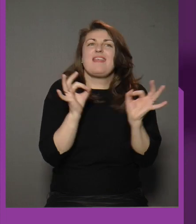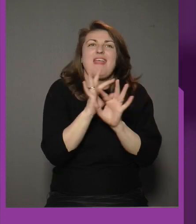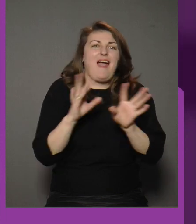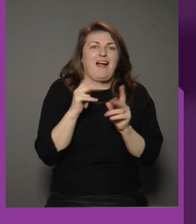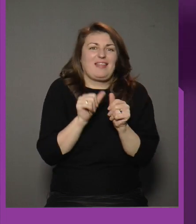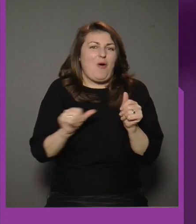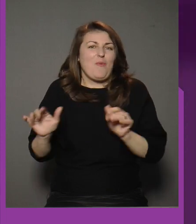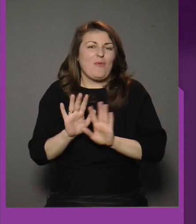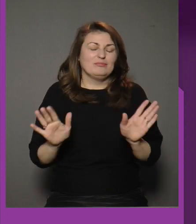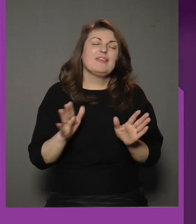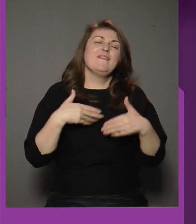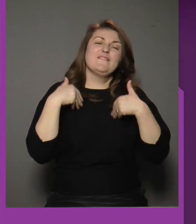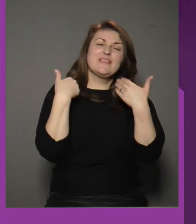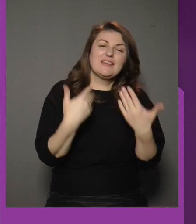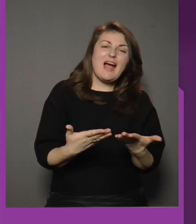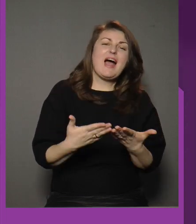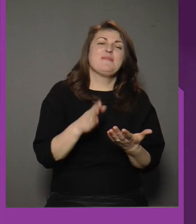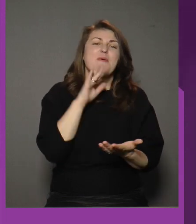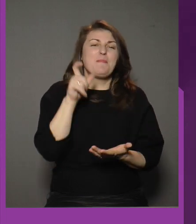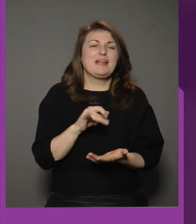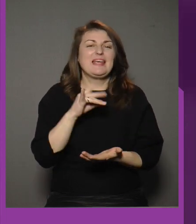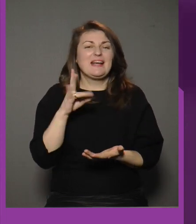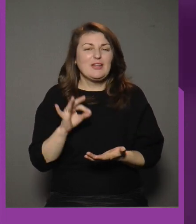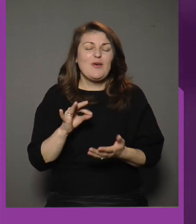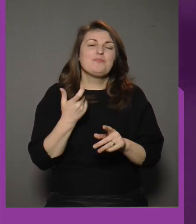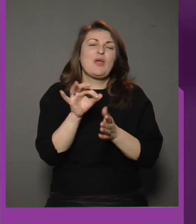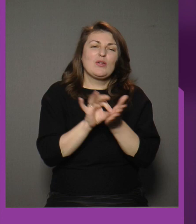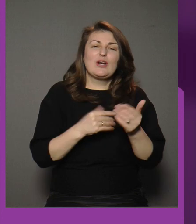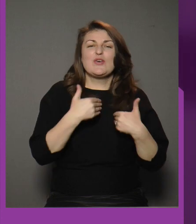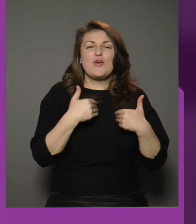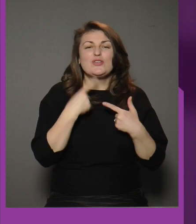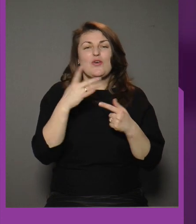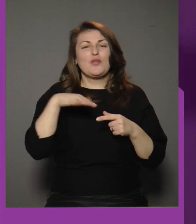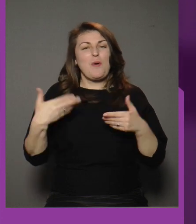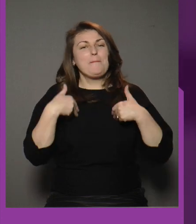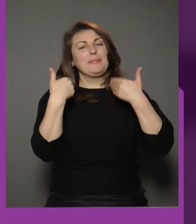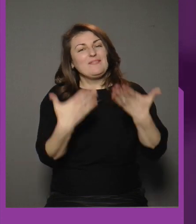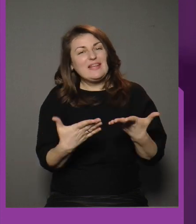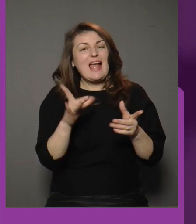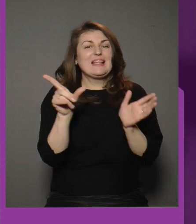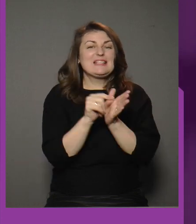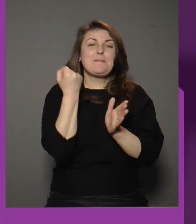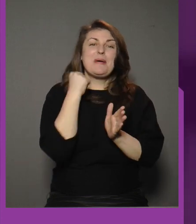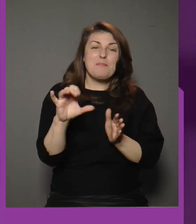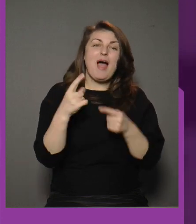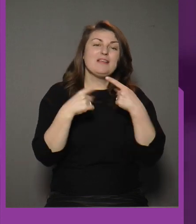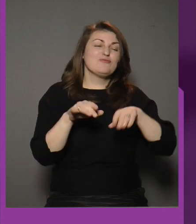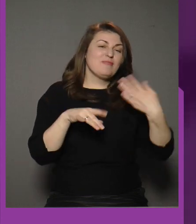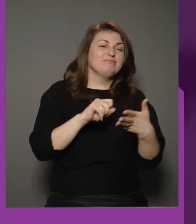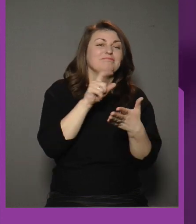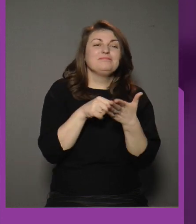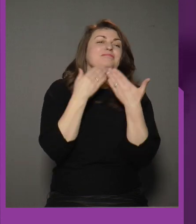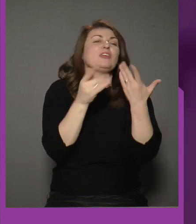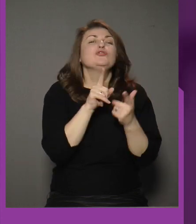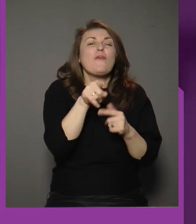Тож вітаємо пані Ірину, і одразу хочеться з одного боку привітати з перемогою, а з іншого запитати, що